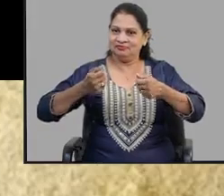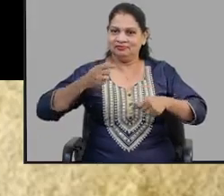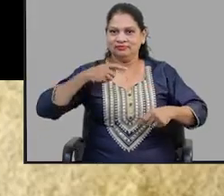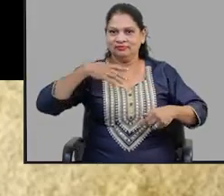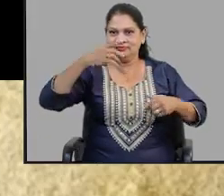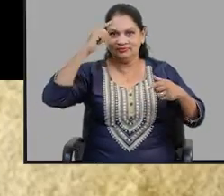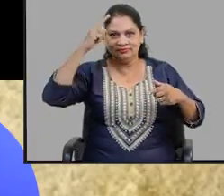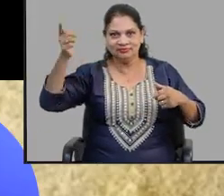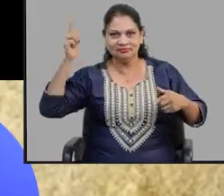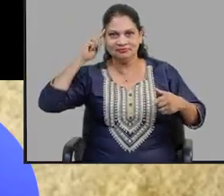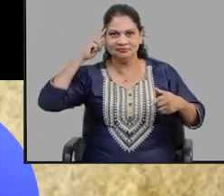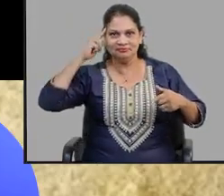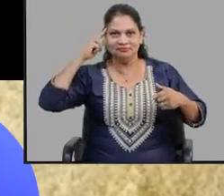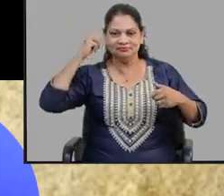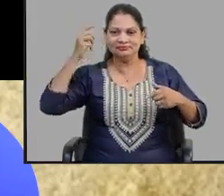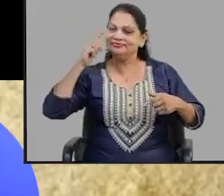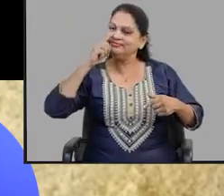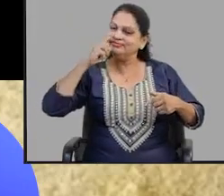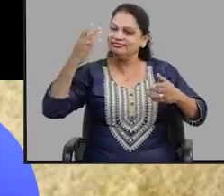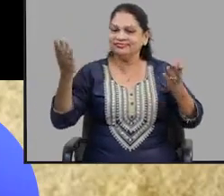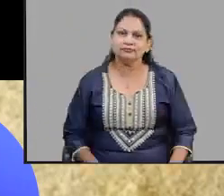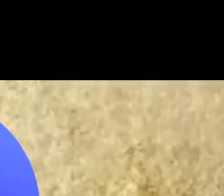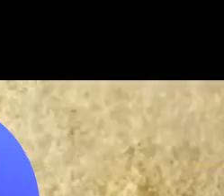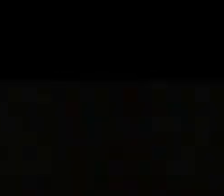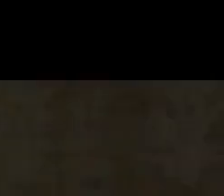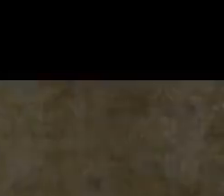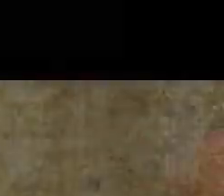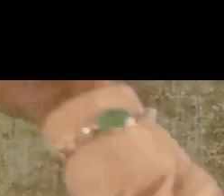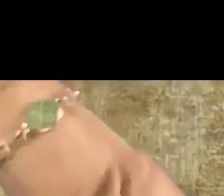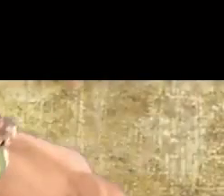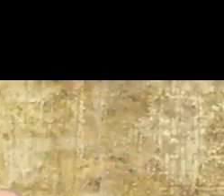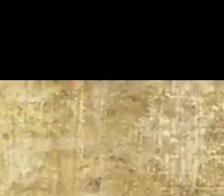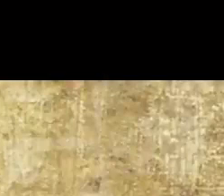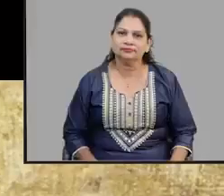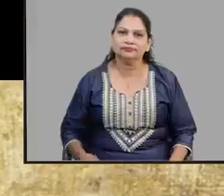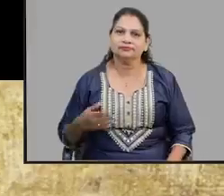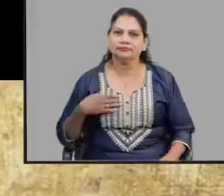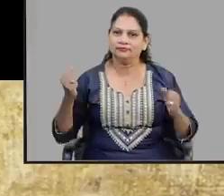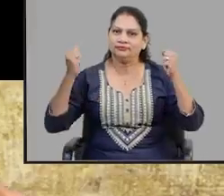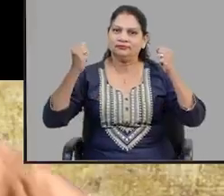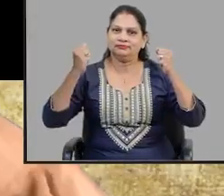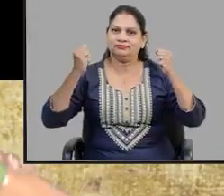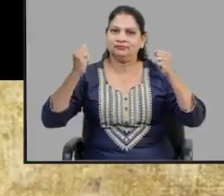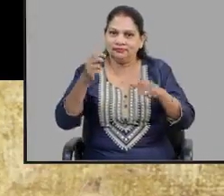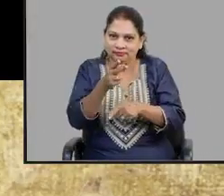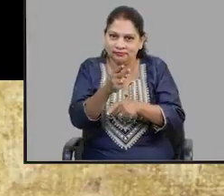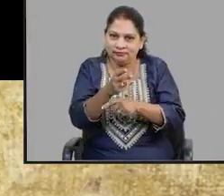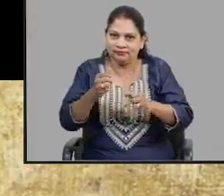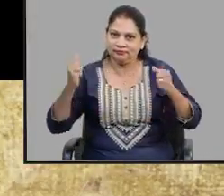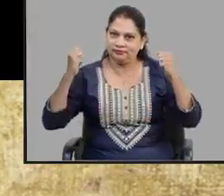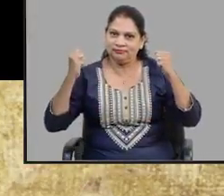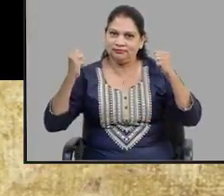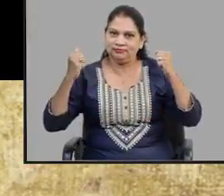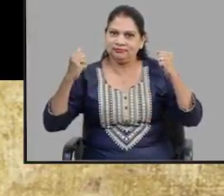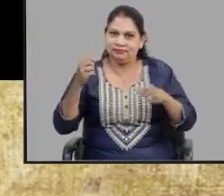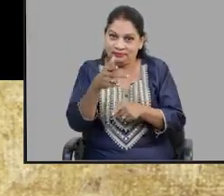hai, aur aajkal to pasand hi. Entry of Bulbul Chaupe. Kanoon ki taakat hai, aur